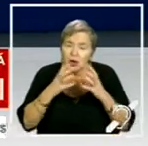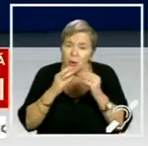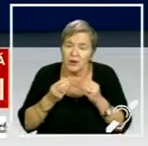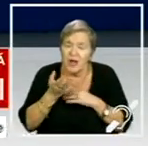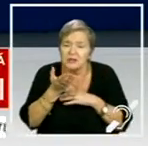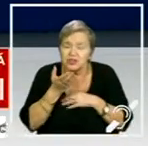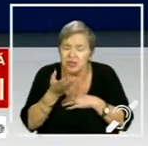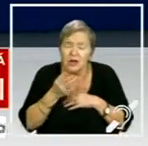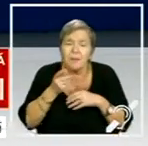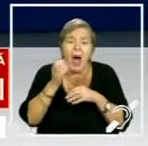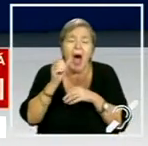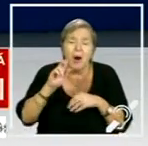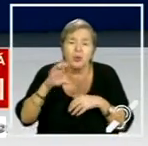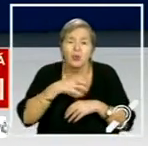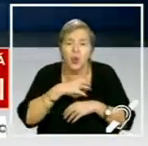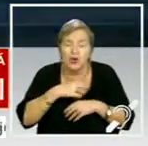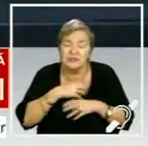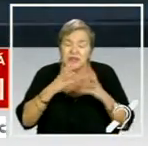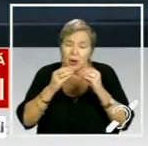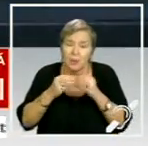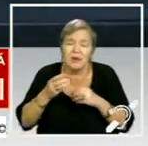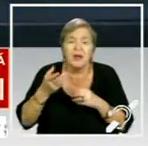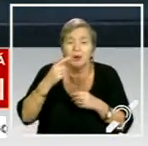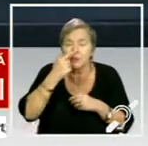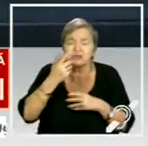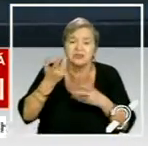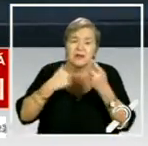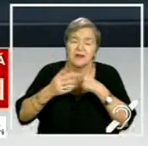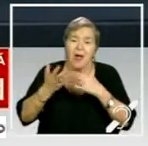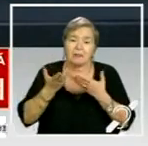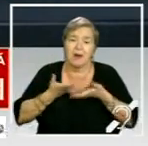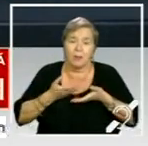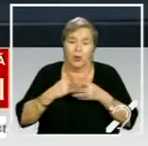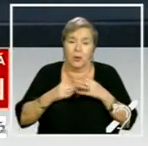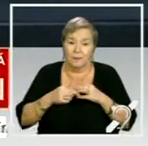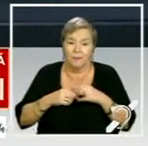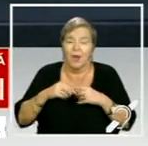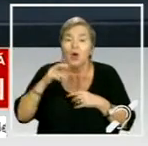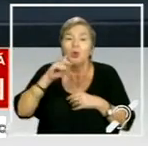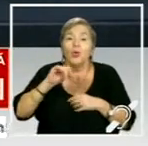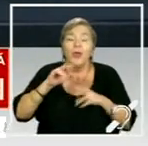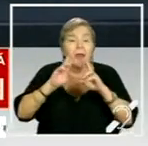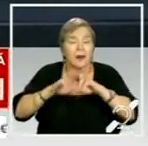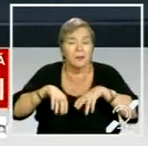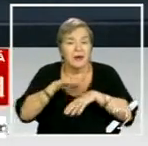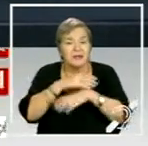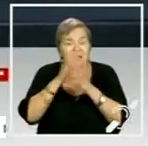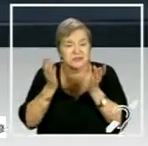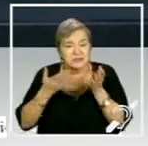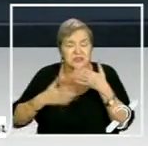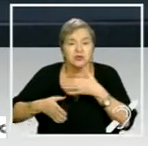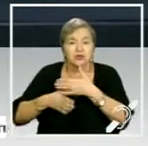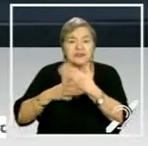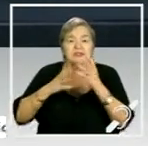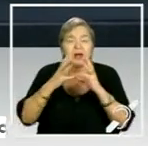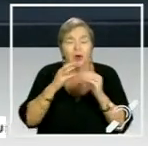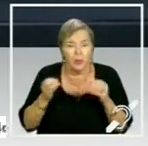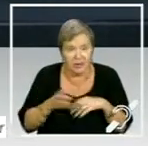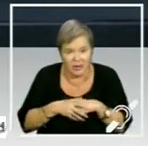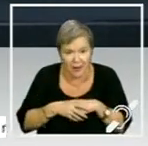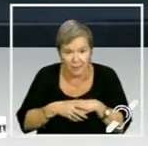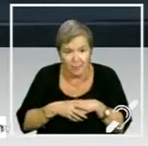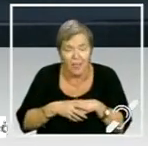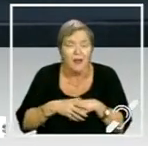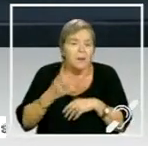returnarea tezaurului României înapoi. Uniunea Europeană rămâne deschisă să susțină România pe problema